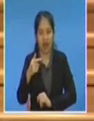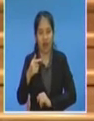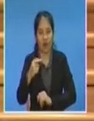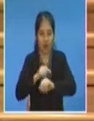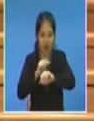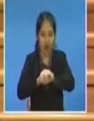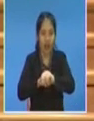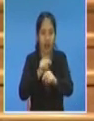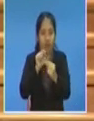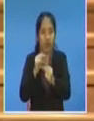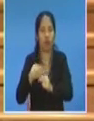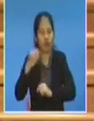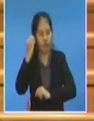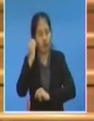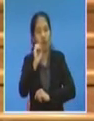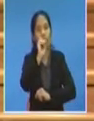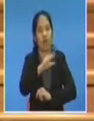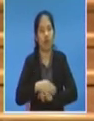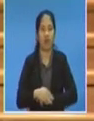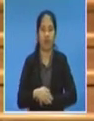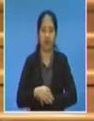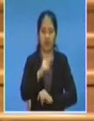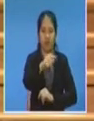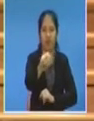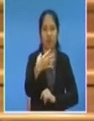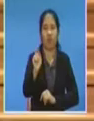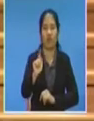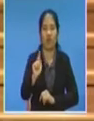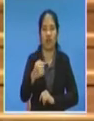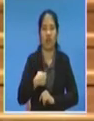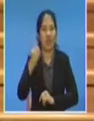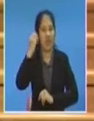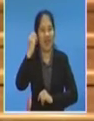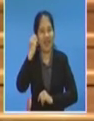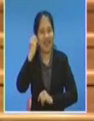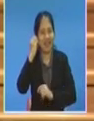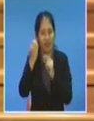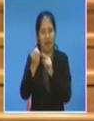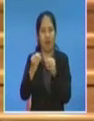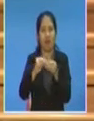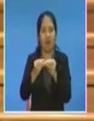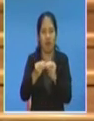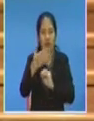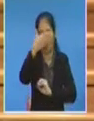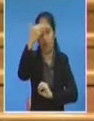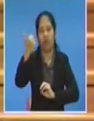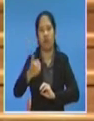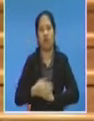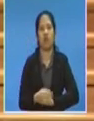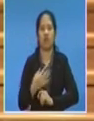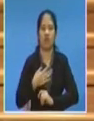บครับผู้สูงวัยคนนี้คงเอามาใช้แรงงานไม่ได้อีกแล้วงั้นเรื่องสุขภาพเป็นเรื่องอันดับห